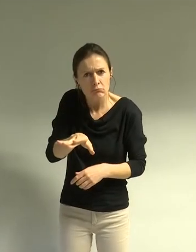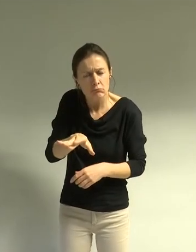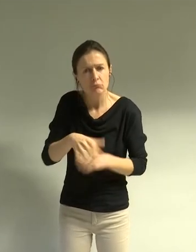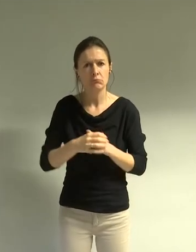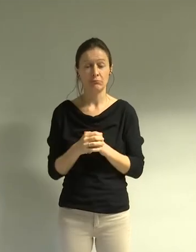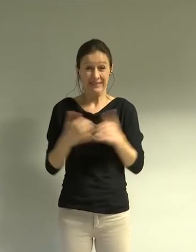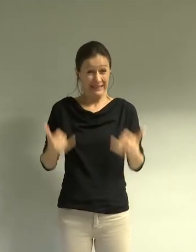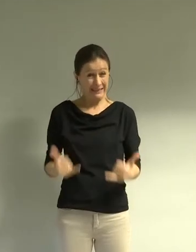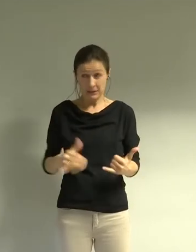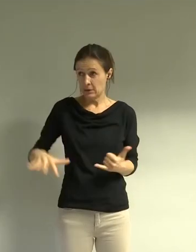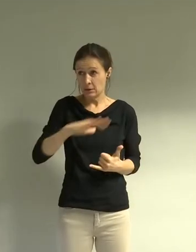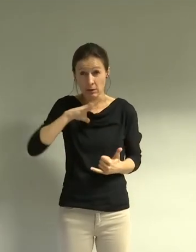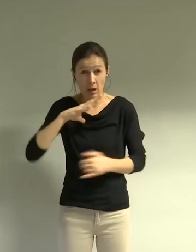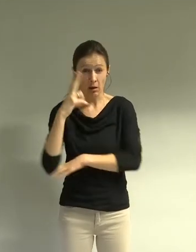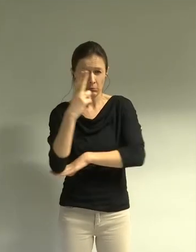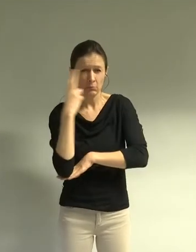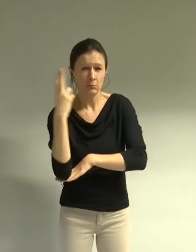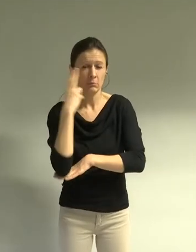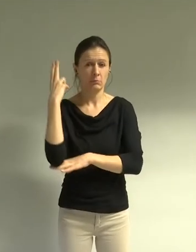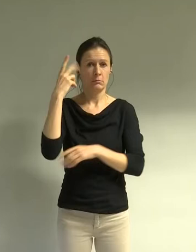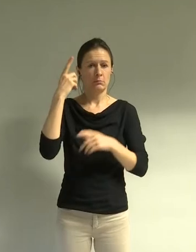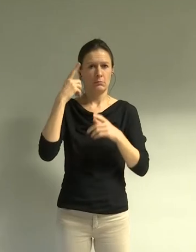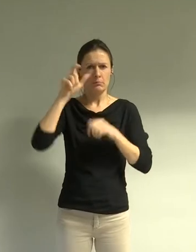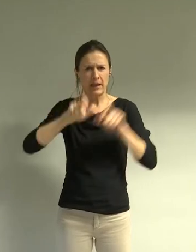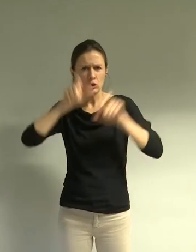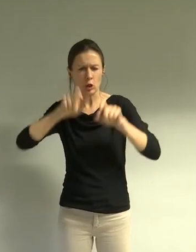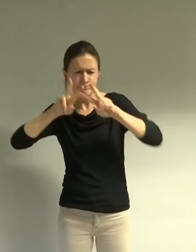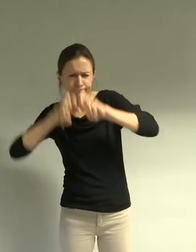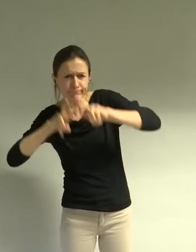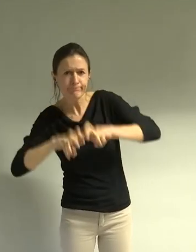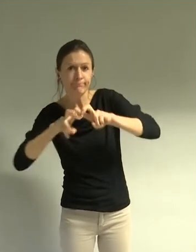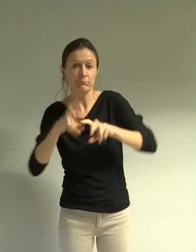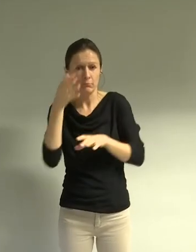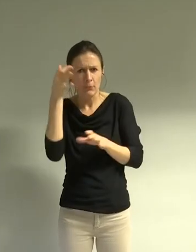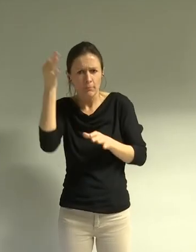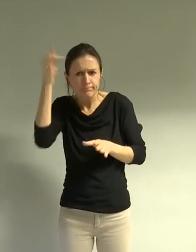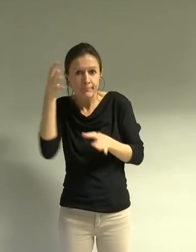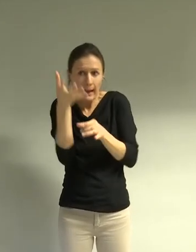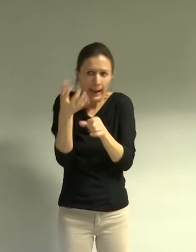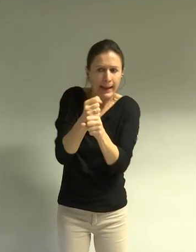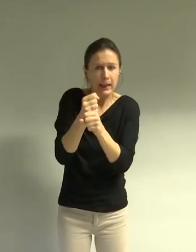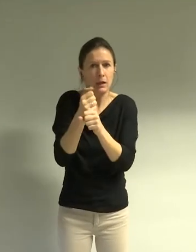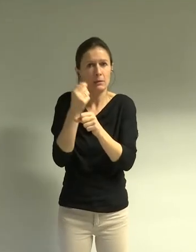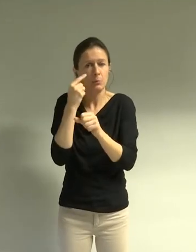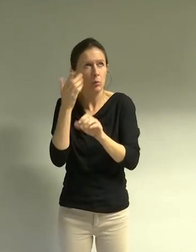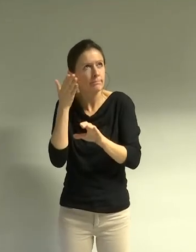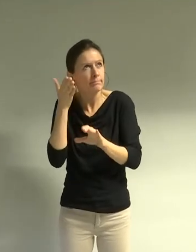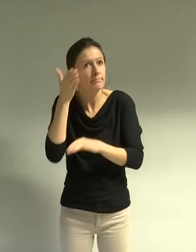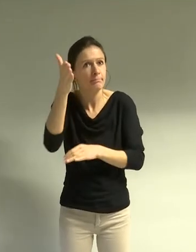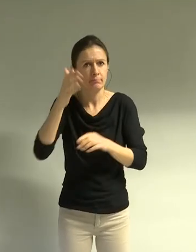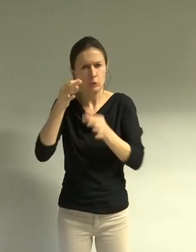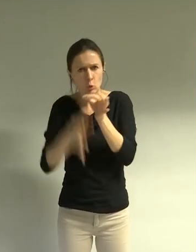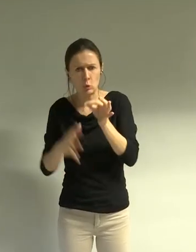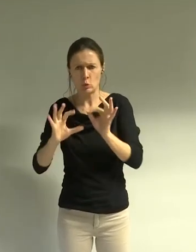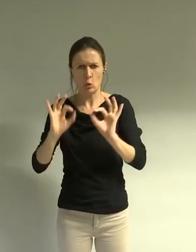universitaires des chercheurs des entreprises qui inventent les solutions concrètes pour nous permettre de bâtir un futur réellement durable plus respectueuse